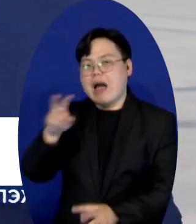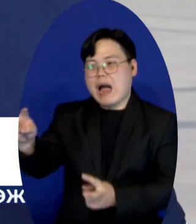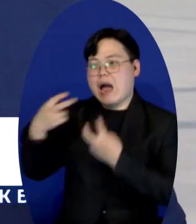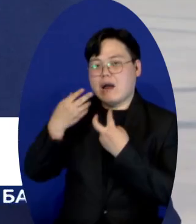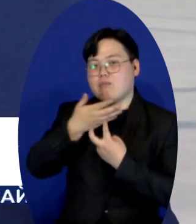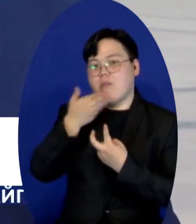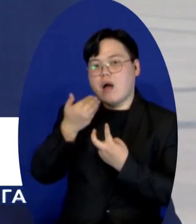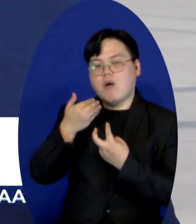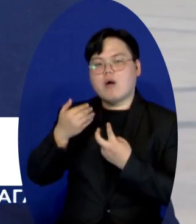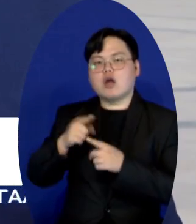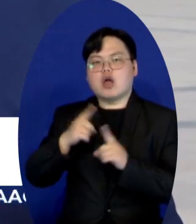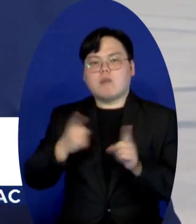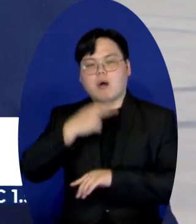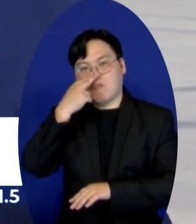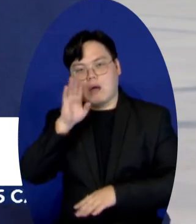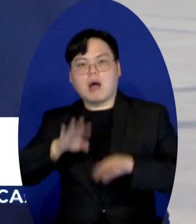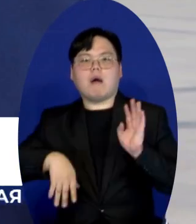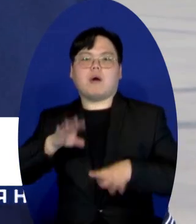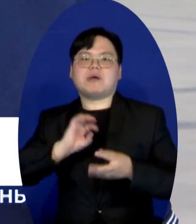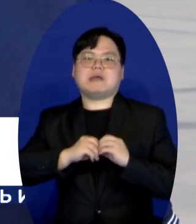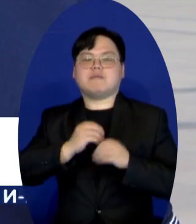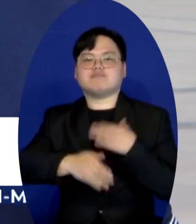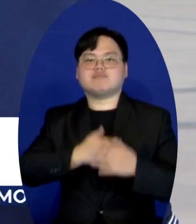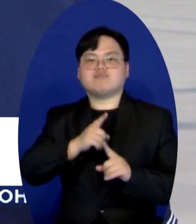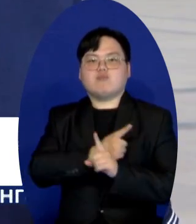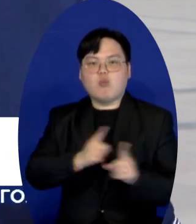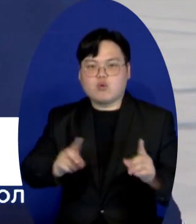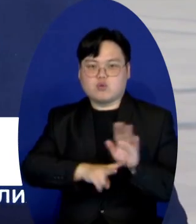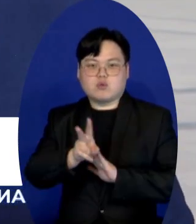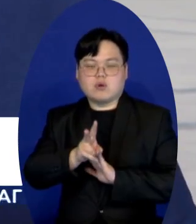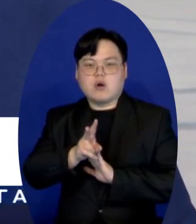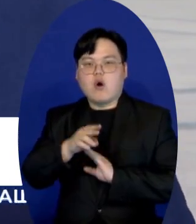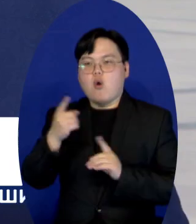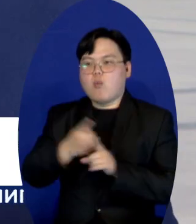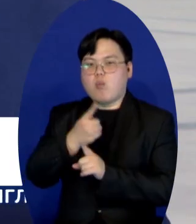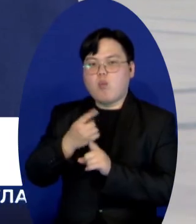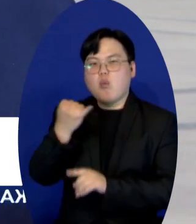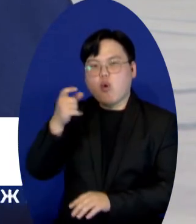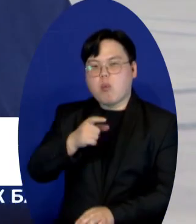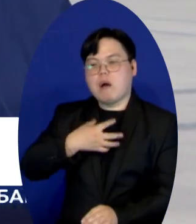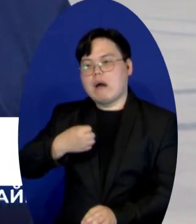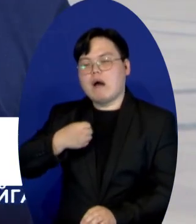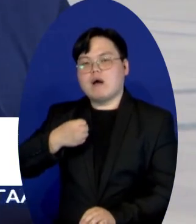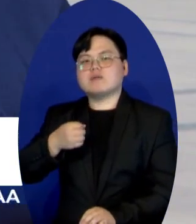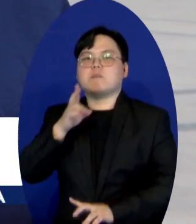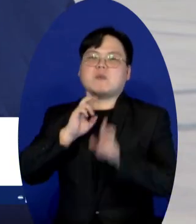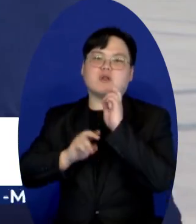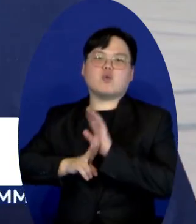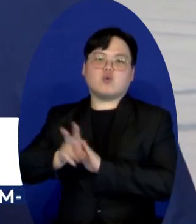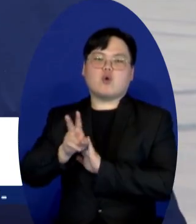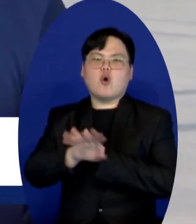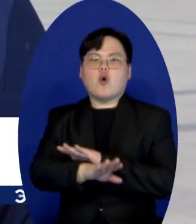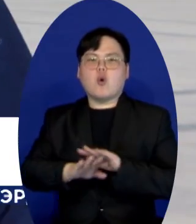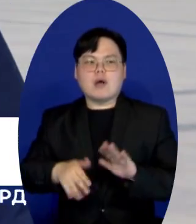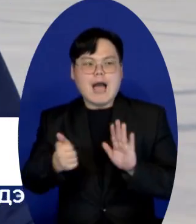байснаар бол гэмт хэрэгт холбогдох одоо буруу хүмүүст уруу татагдах ийм эрсдлүүд бол байдаг. Тэгэхээр хүүхдийг бол